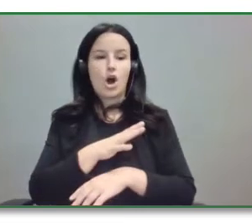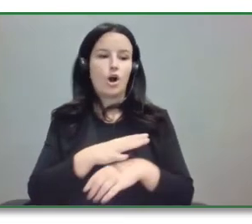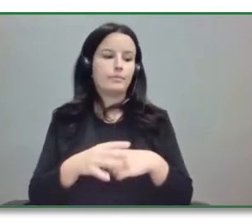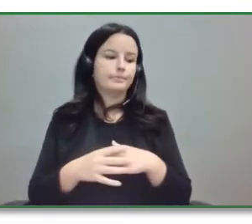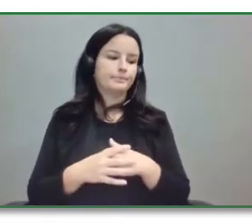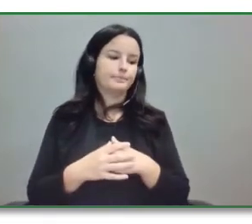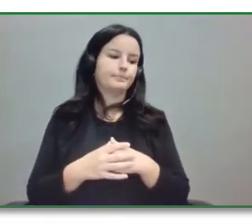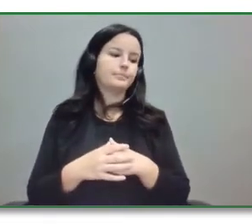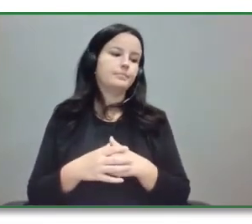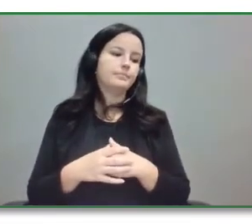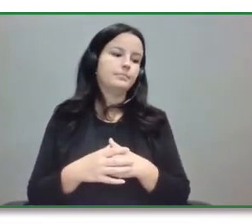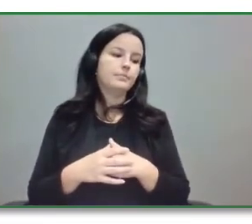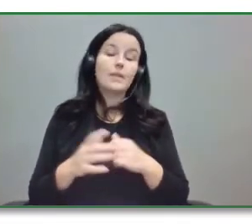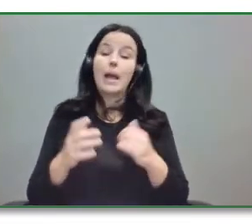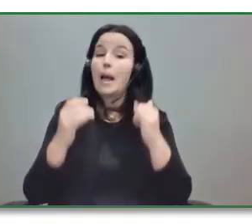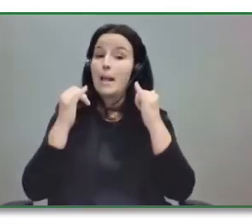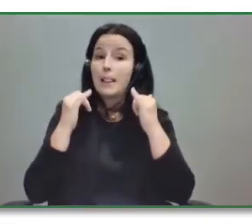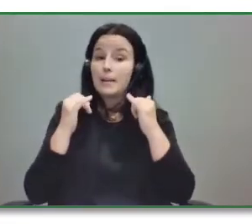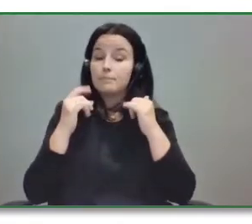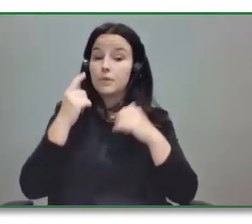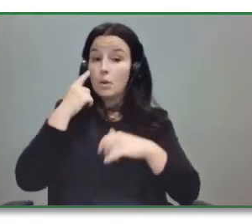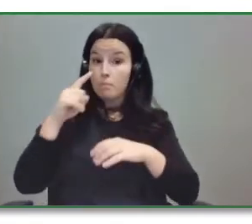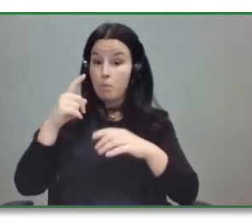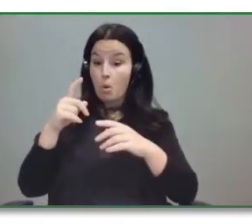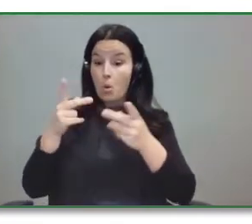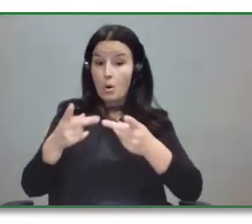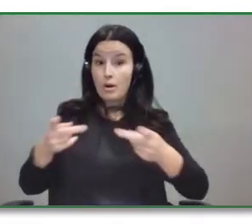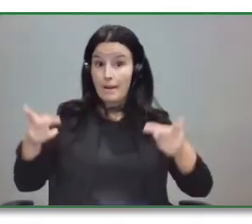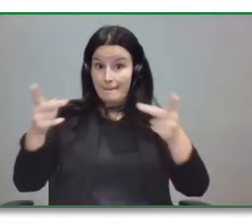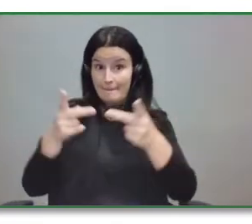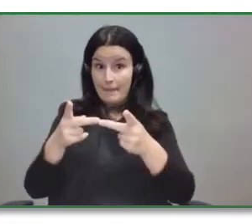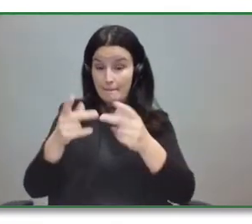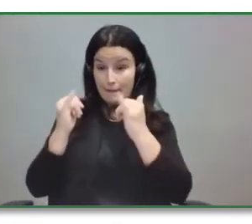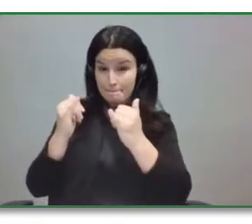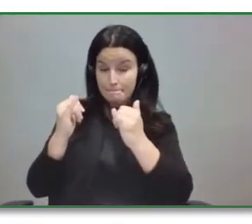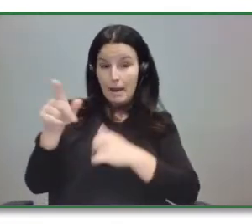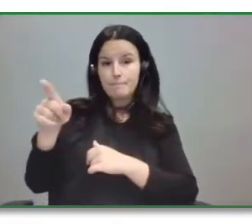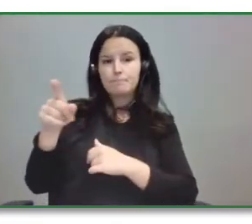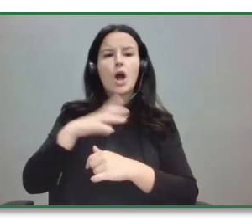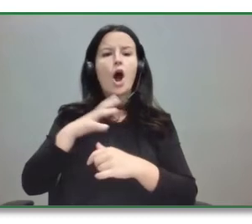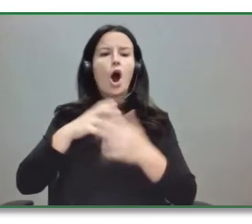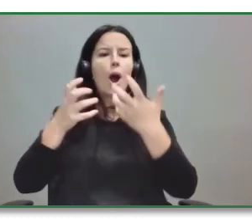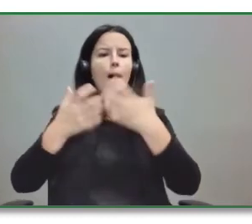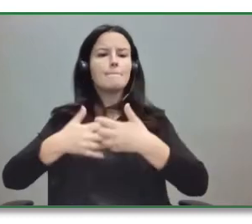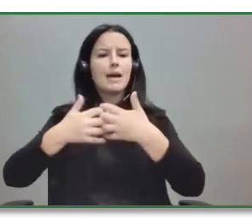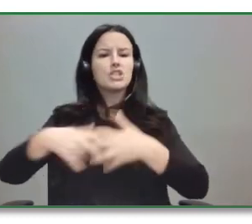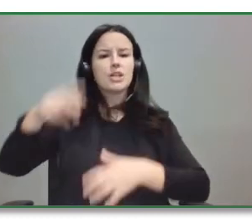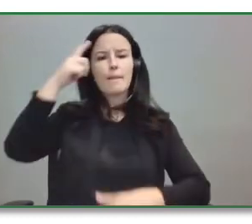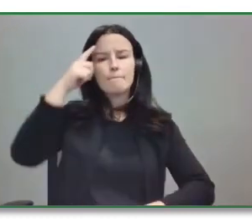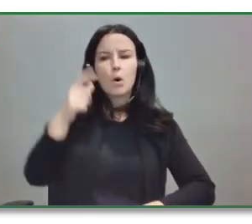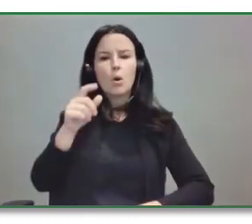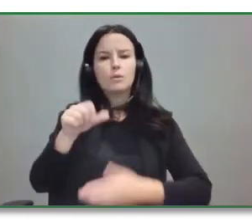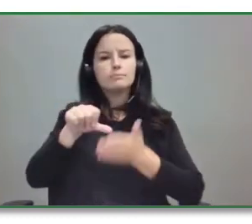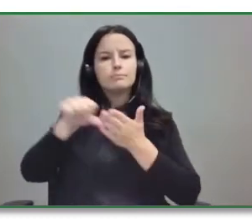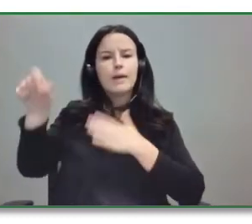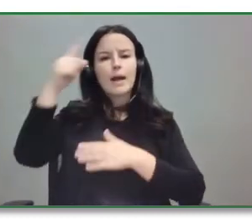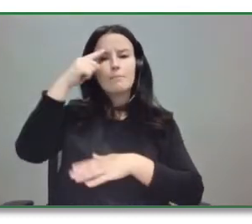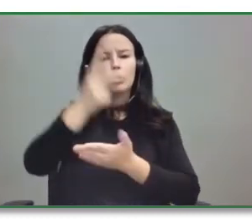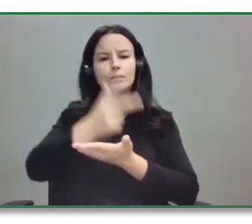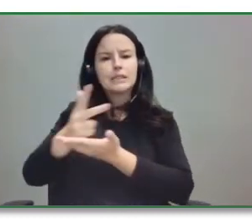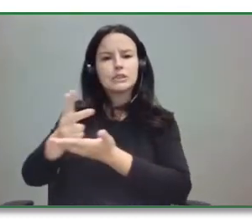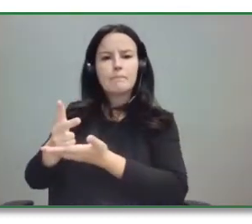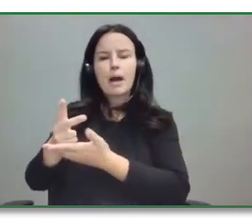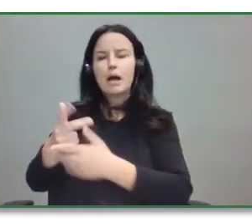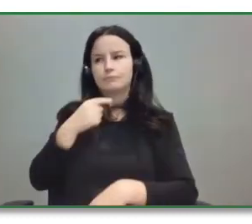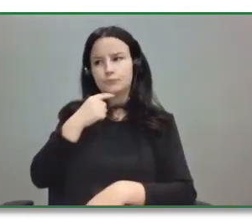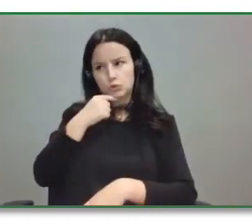Au même parc, ils avaient installé une machine inaccessible pour le paiement à l'entrée. On a discuté avec